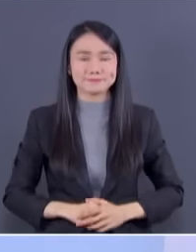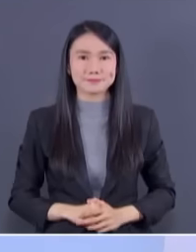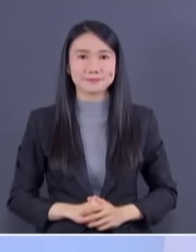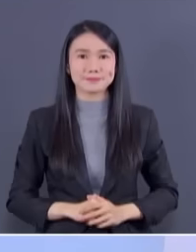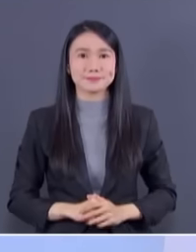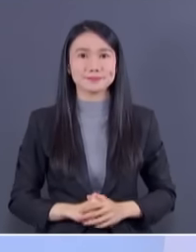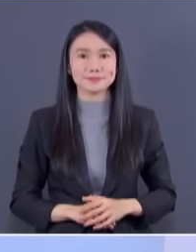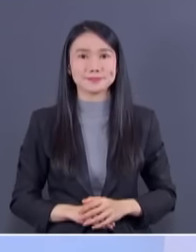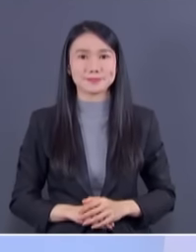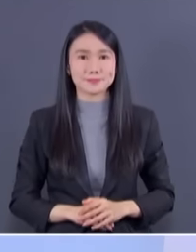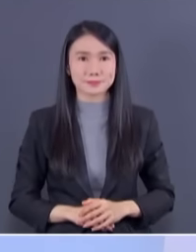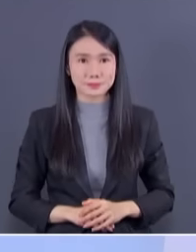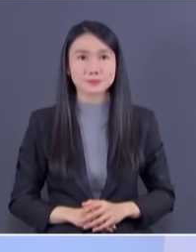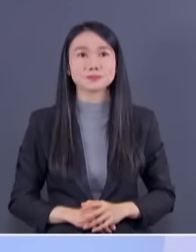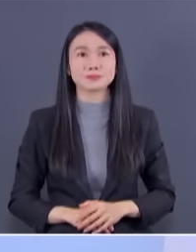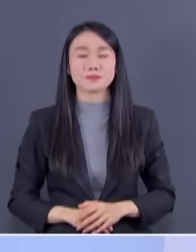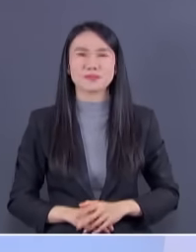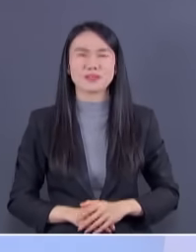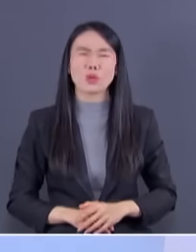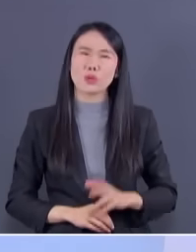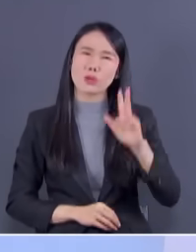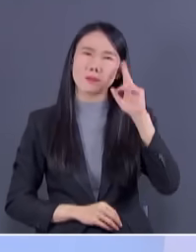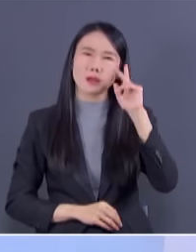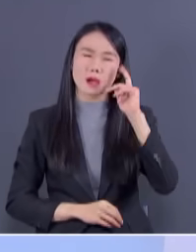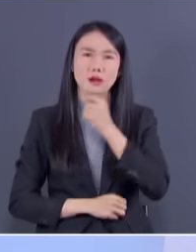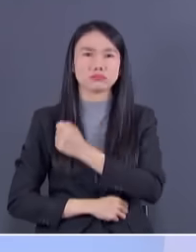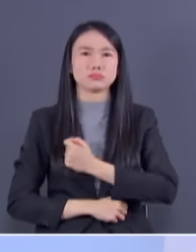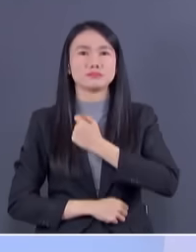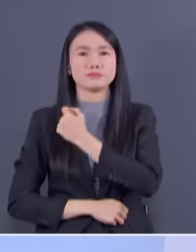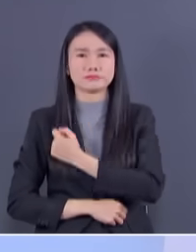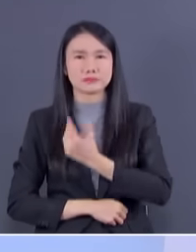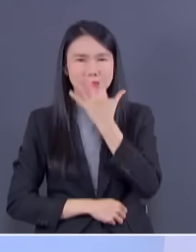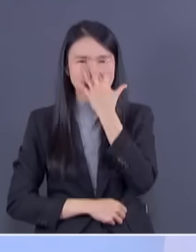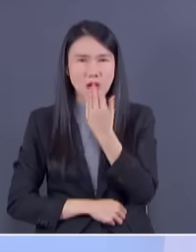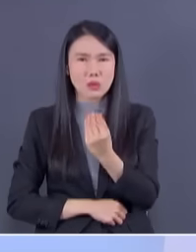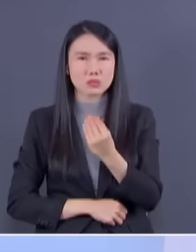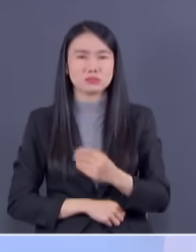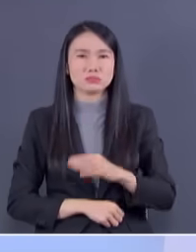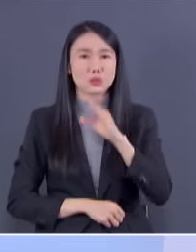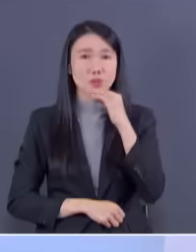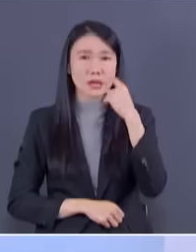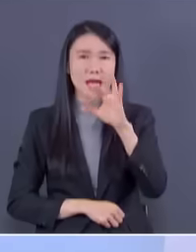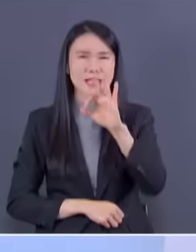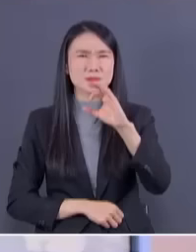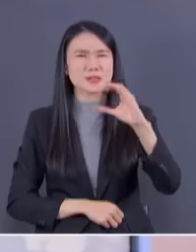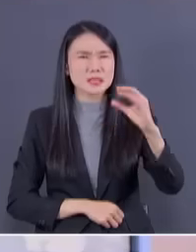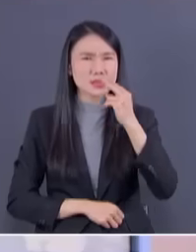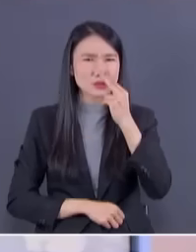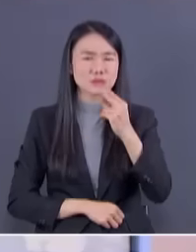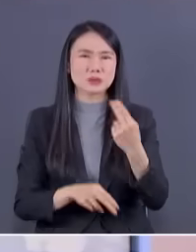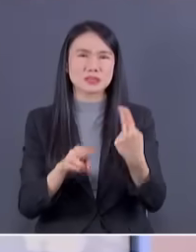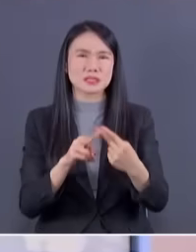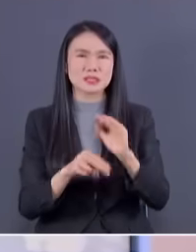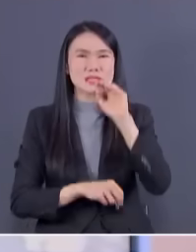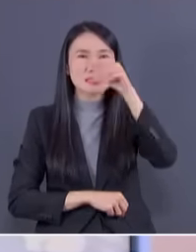คุณผู้ชมครับขยับมาดูเรื่องนี้ครับเป็นข่าวเศร้าโดยเฉพาะใครที่เป็นแฟนคลับของพลายตุลาที่ติดต